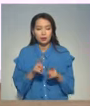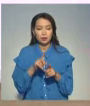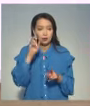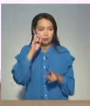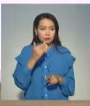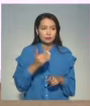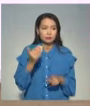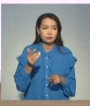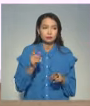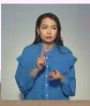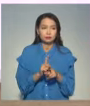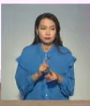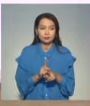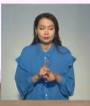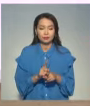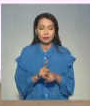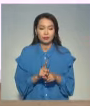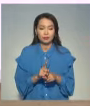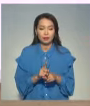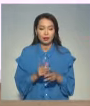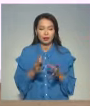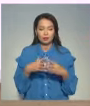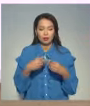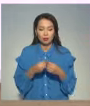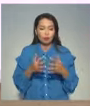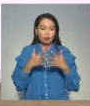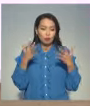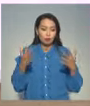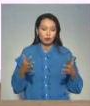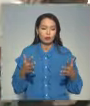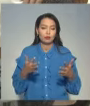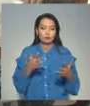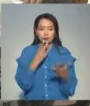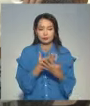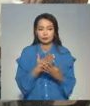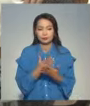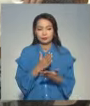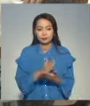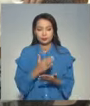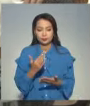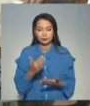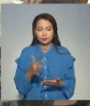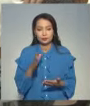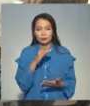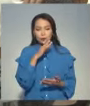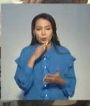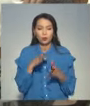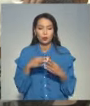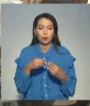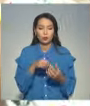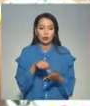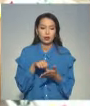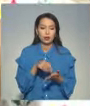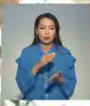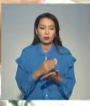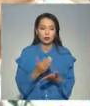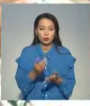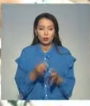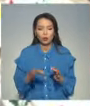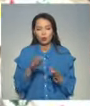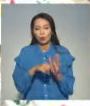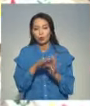тік шаңырағының биік болуына себепші екені белгілі. Форумға мерейлі отбасы жобасының қатысушылары, аудандардың үздік